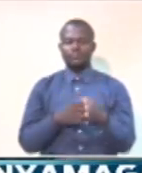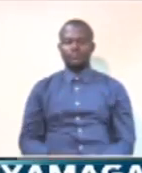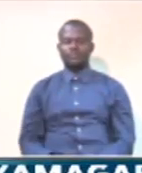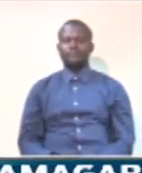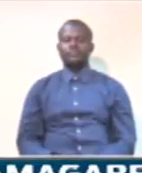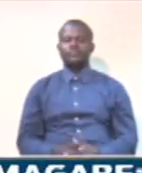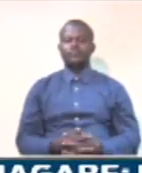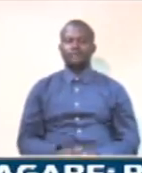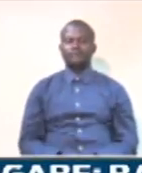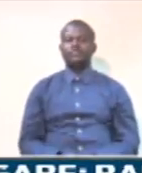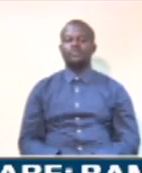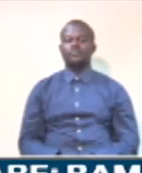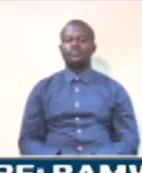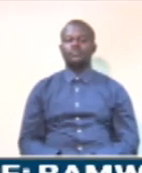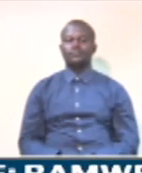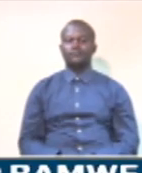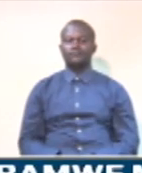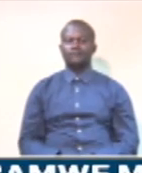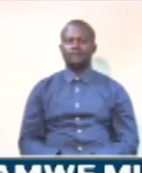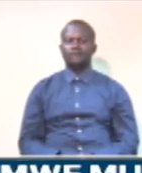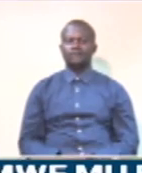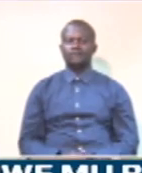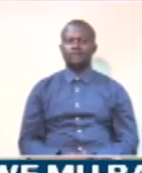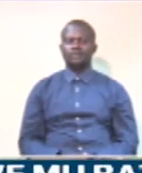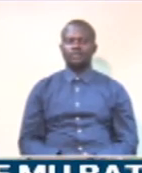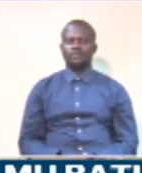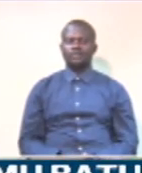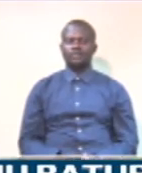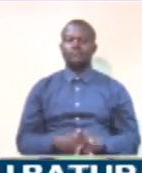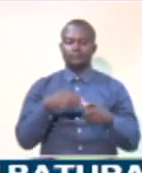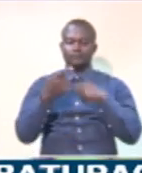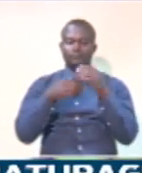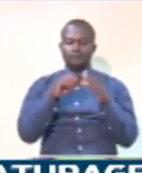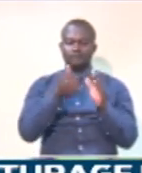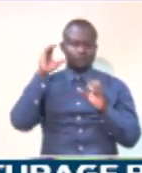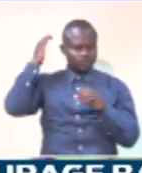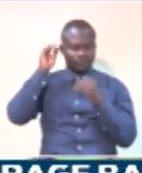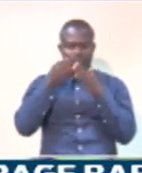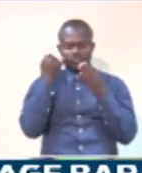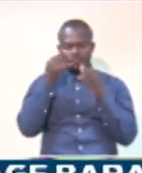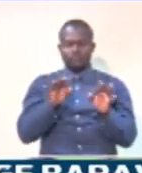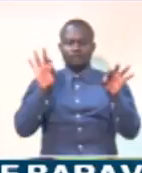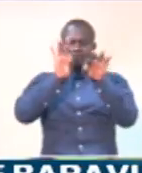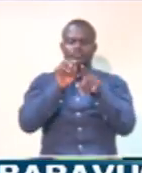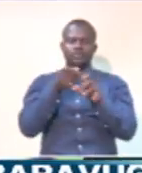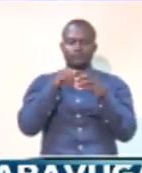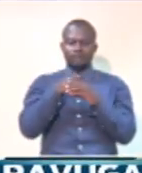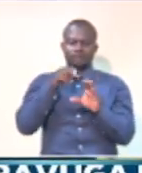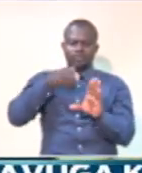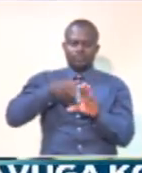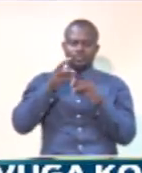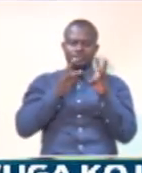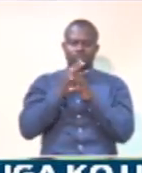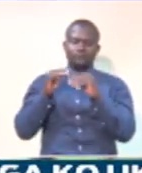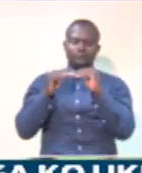Freddy Ruterana, mu karere ka Rubavu. Dukomeje n'andi makuru nubwo ibiciro by'ibikomoka kuri peteroli ku rwego